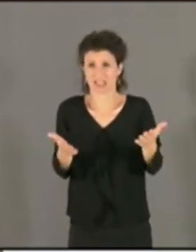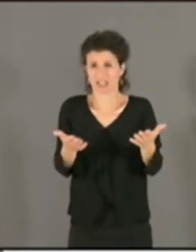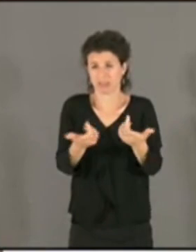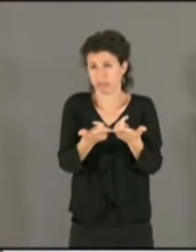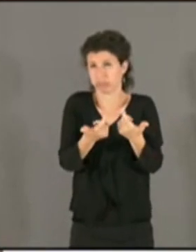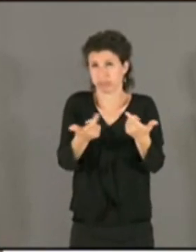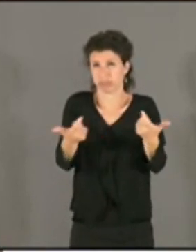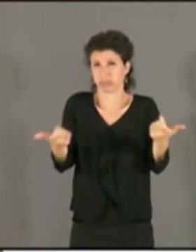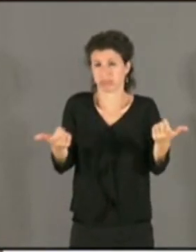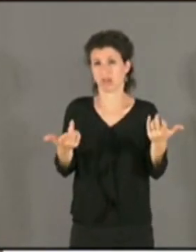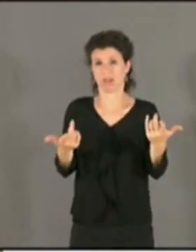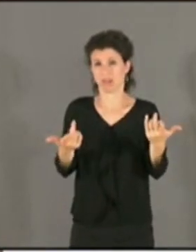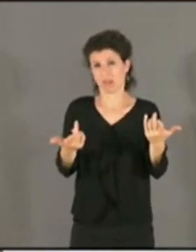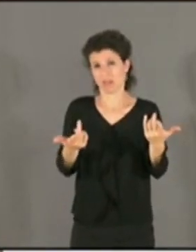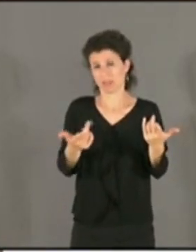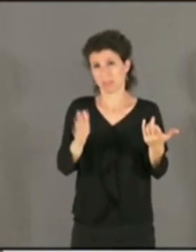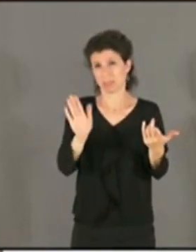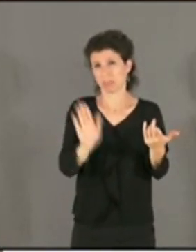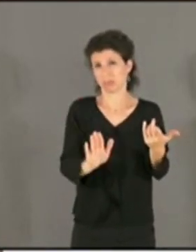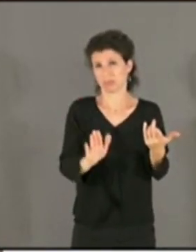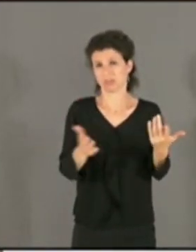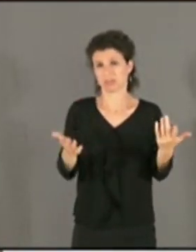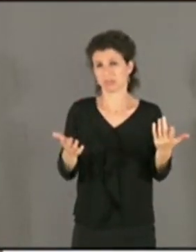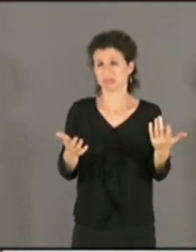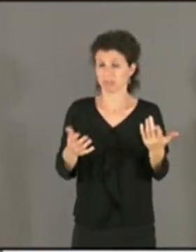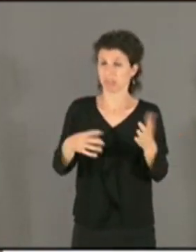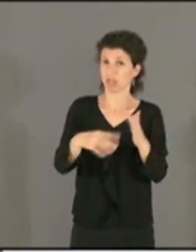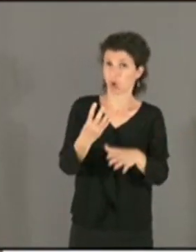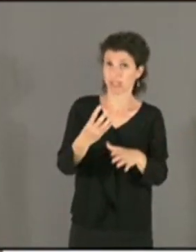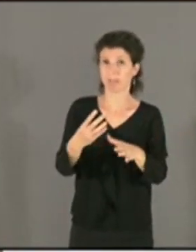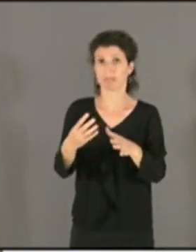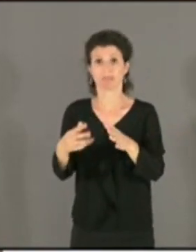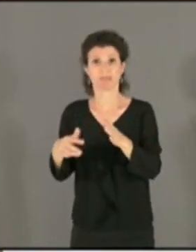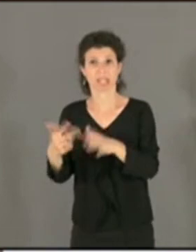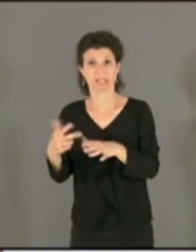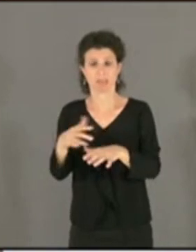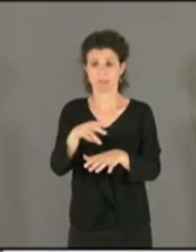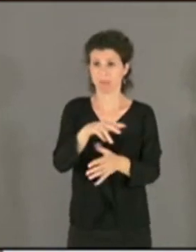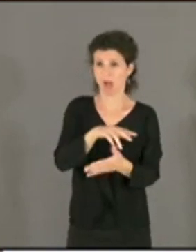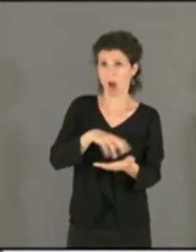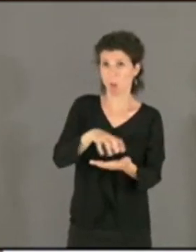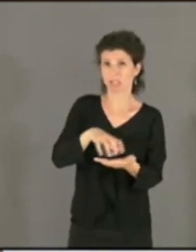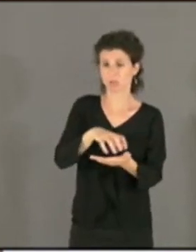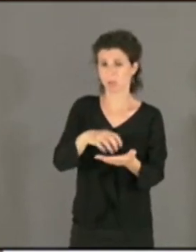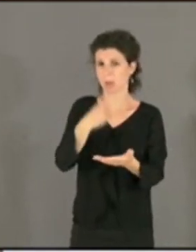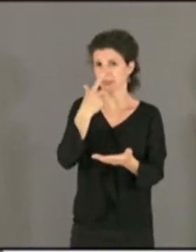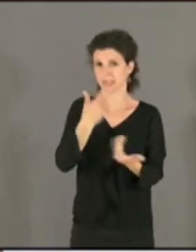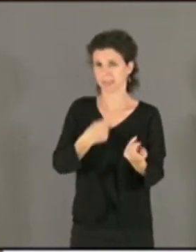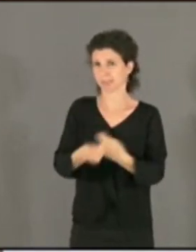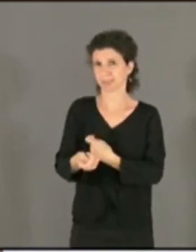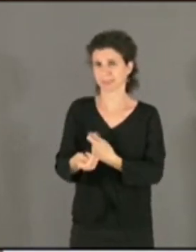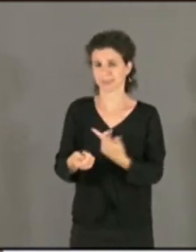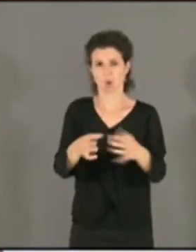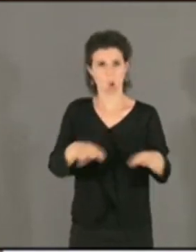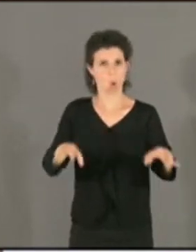ça font des commissariats des 13e et 14e arrondissements, des locaux qui ne sont plus dignes de recevoir